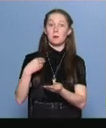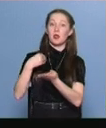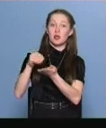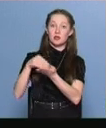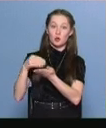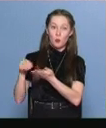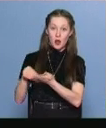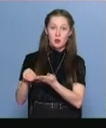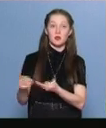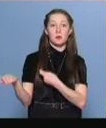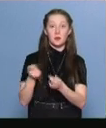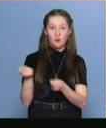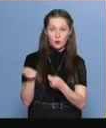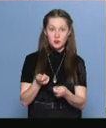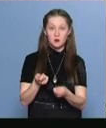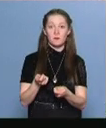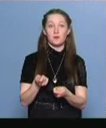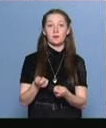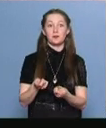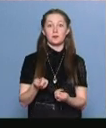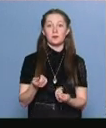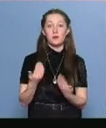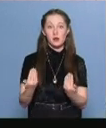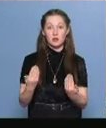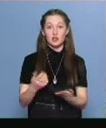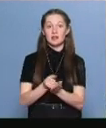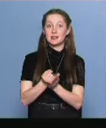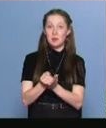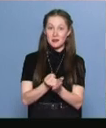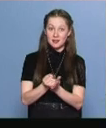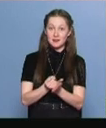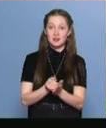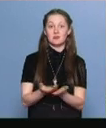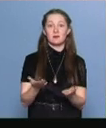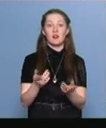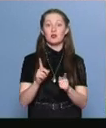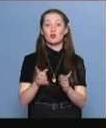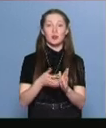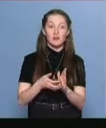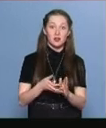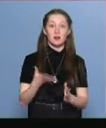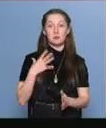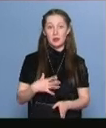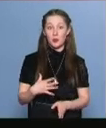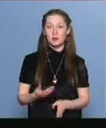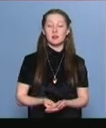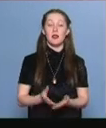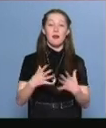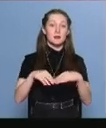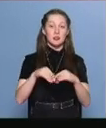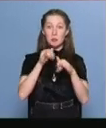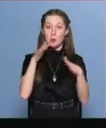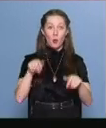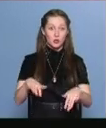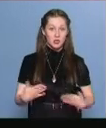да, лед да, идет? Да. Вот сейчас запаслись, что, где что не хватает, уж куда деваться-то. Семьи не могут проживать,